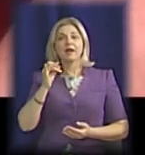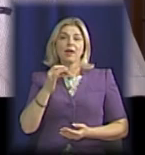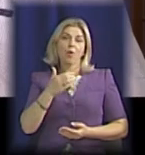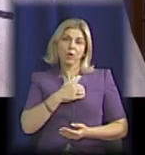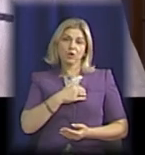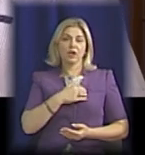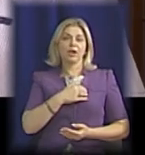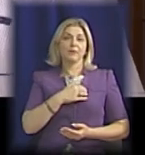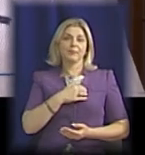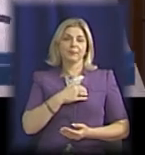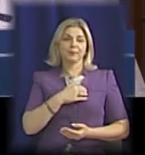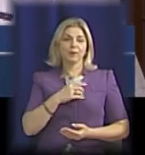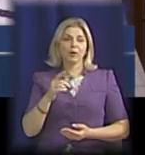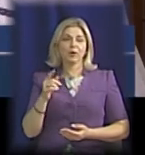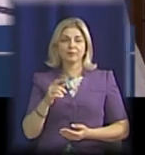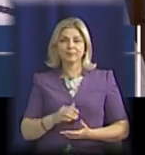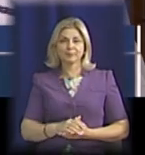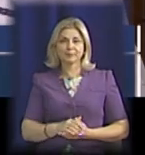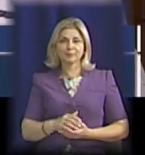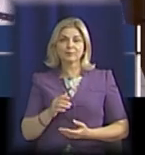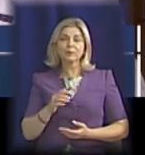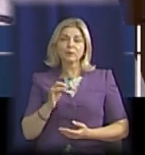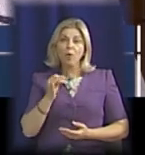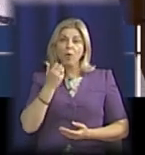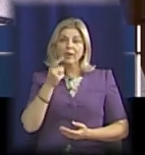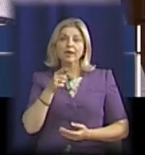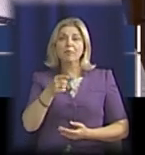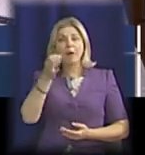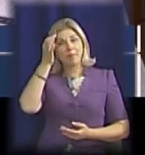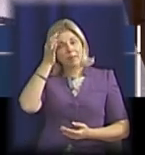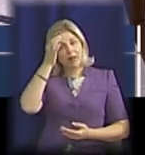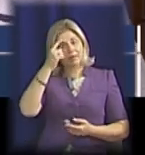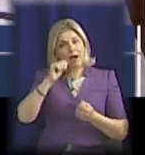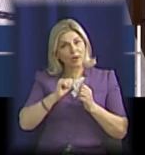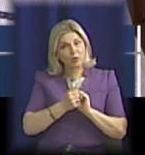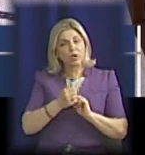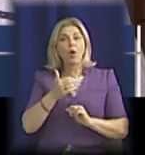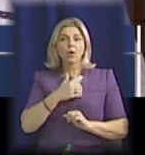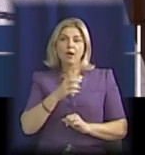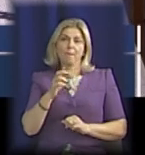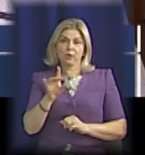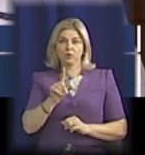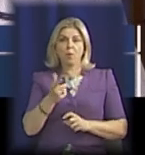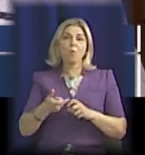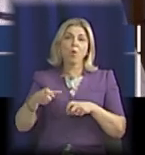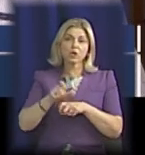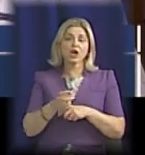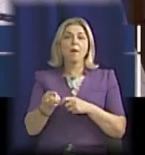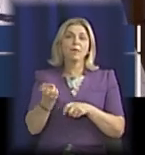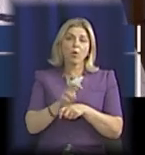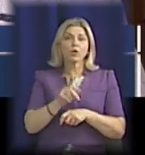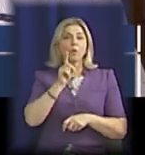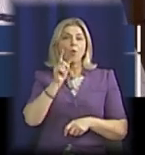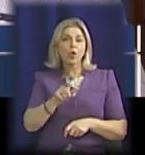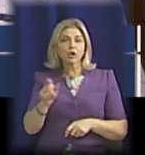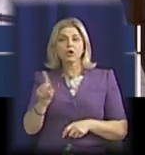більше приходило. Отримувати нагороди завжди приємно, і коли тебе пам'ятають. Хотілося б, щоб більше приходило молоді, якій можна